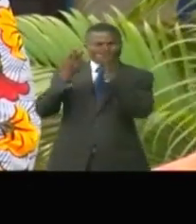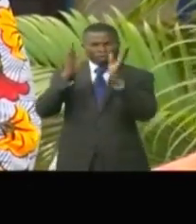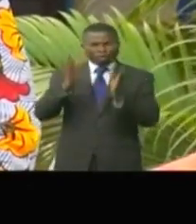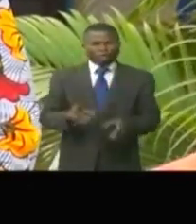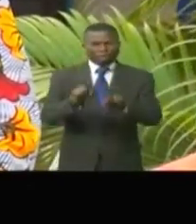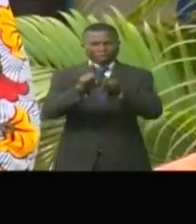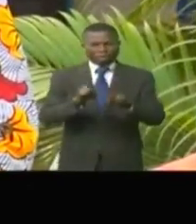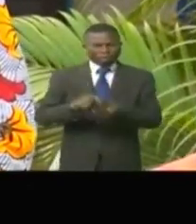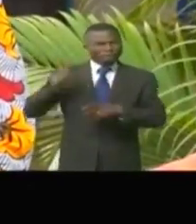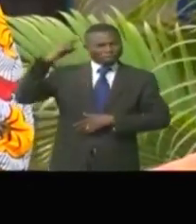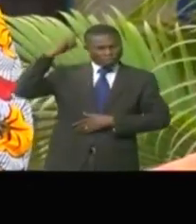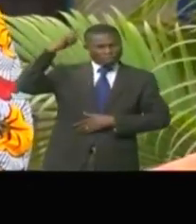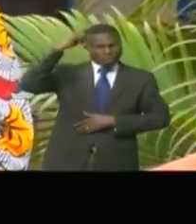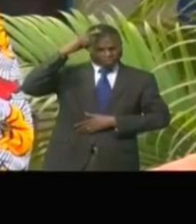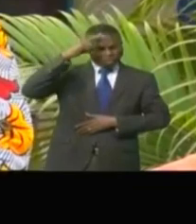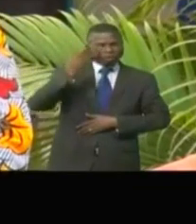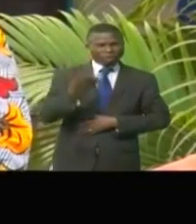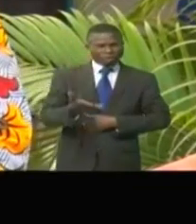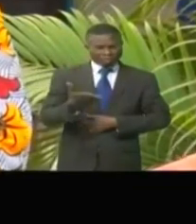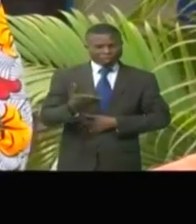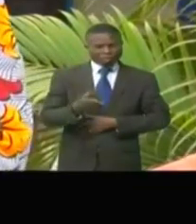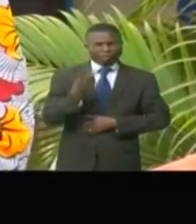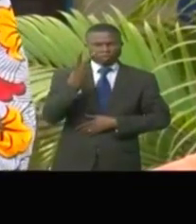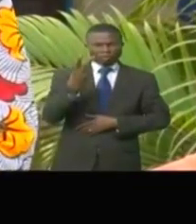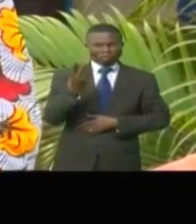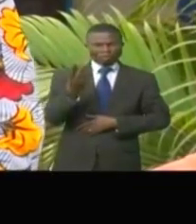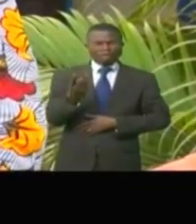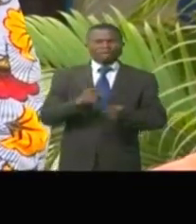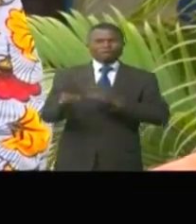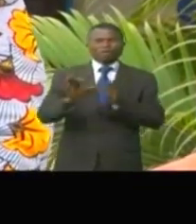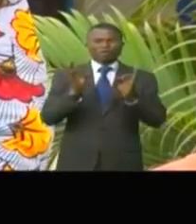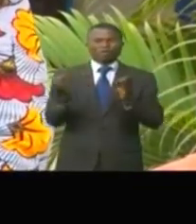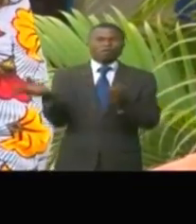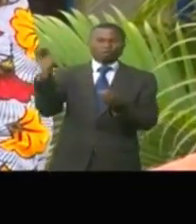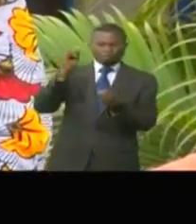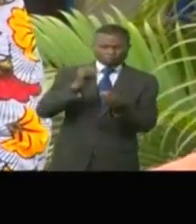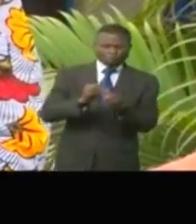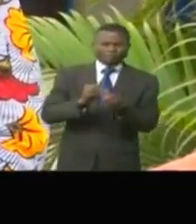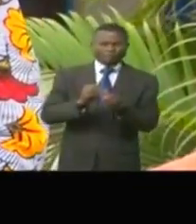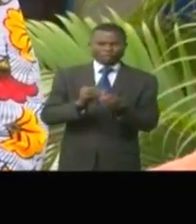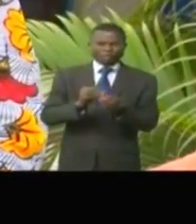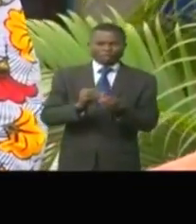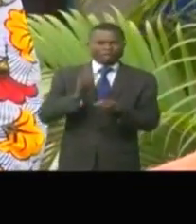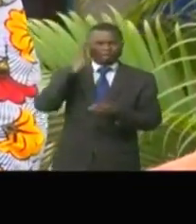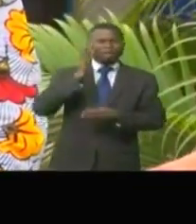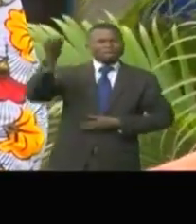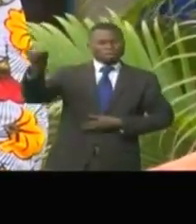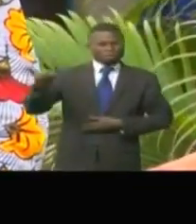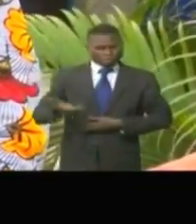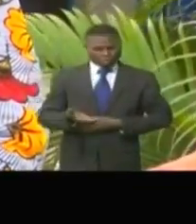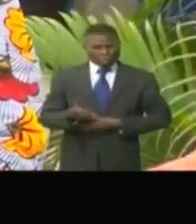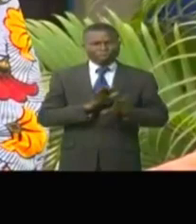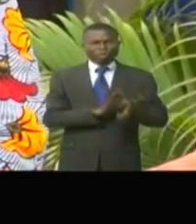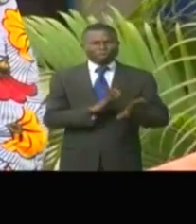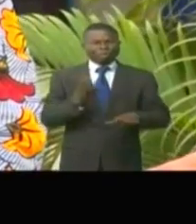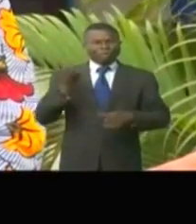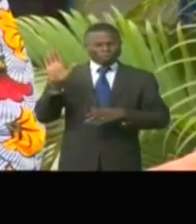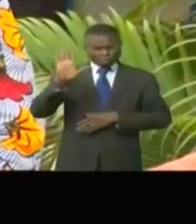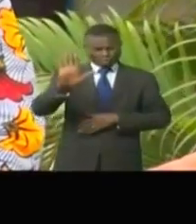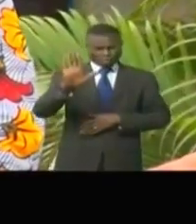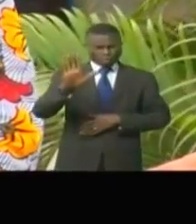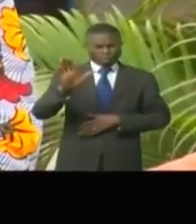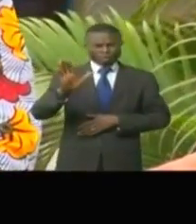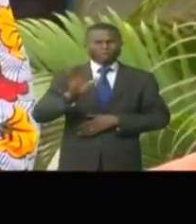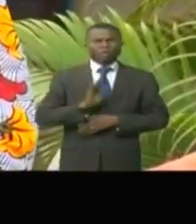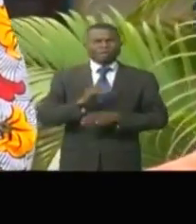aussi coiffure, là, ce sont les deux nouvelles filières que nous ouvrons. Ils sont les bienvenus, ils sont attendus pour prendre